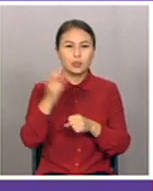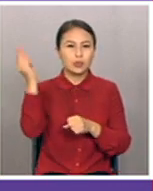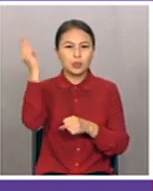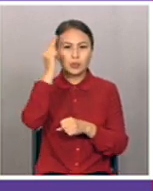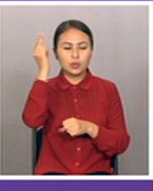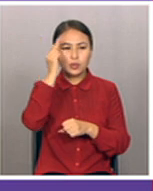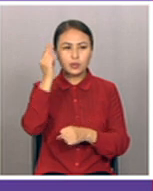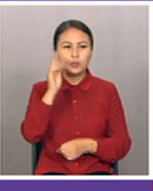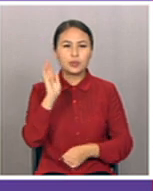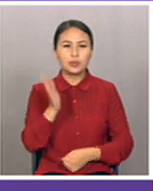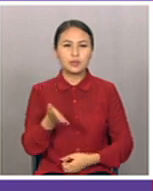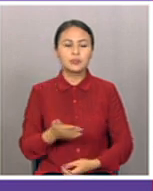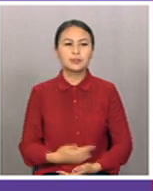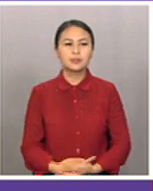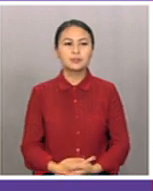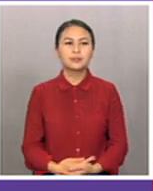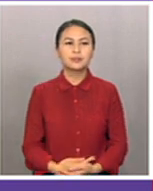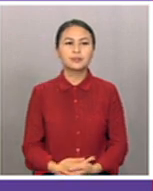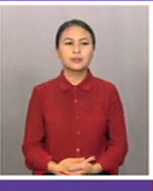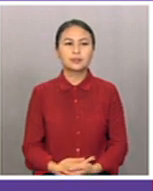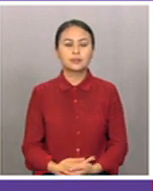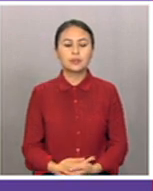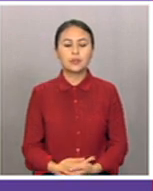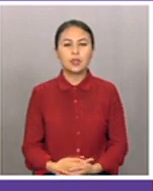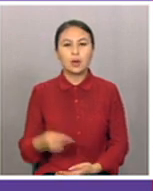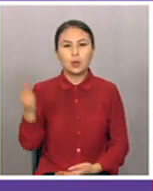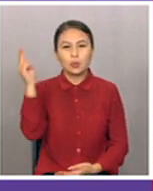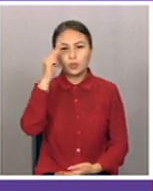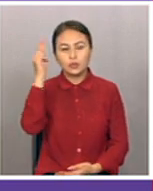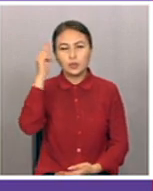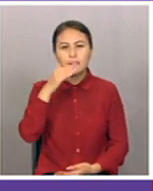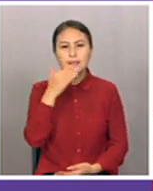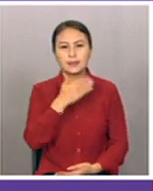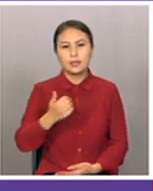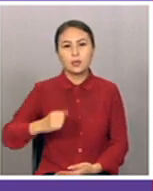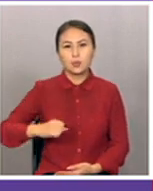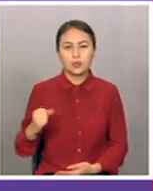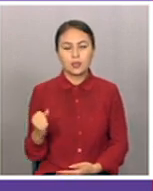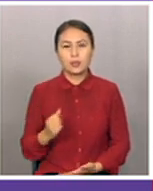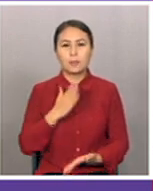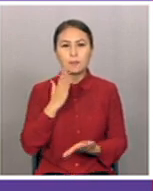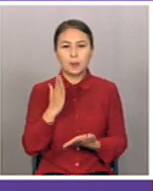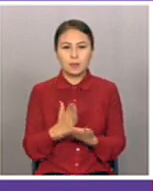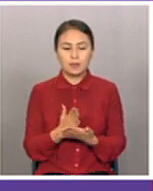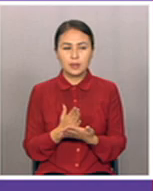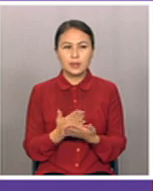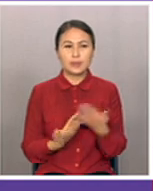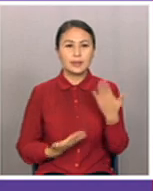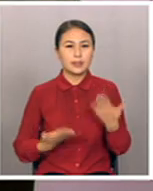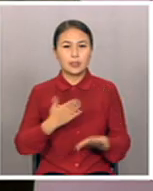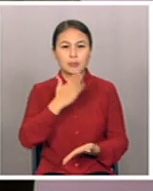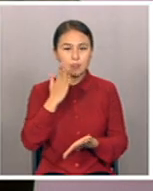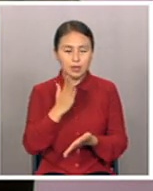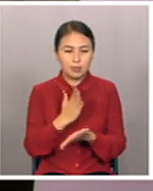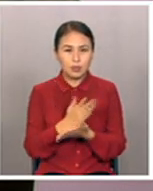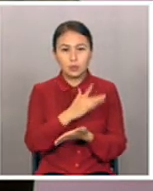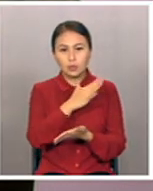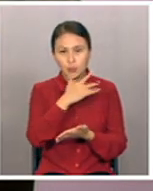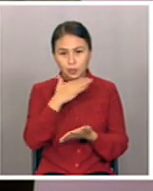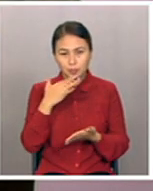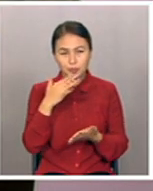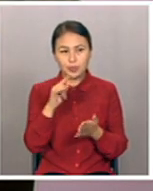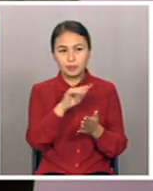жасауды үйренесіңдер. Оқушылар, сендердің достарың бар ма? Бар болса көп пе? Олай